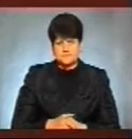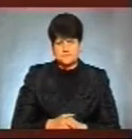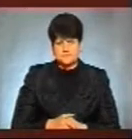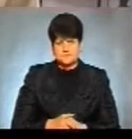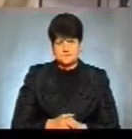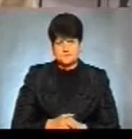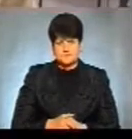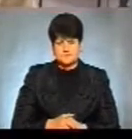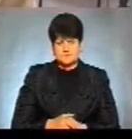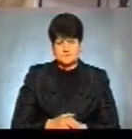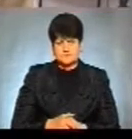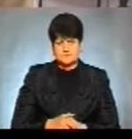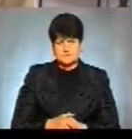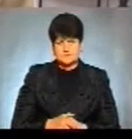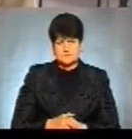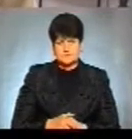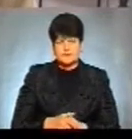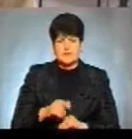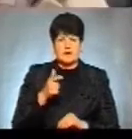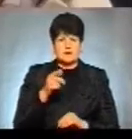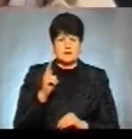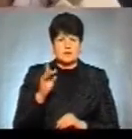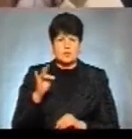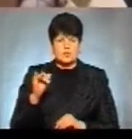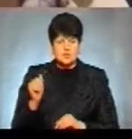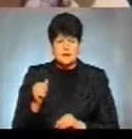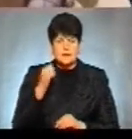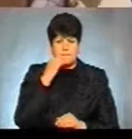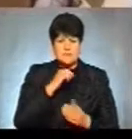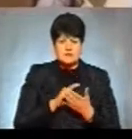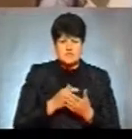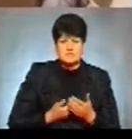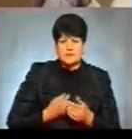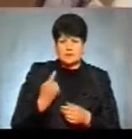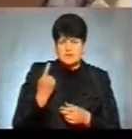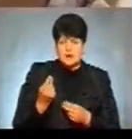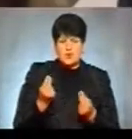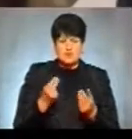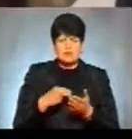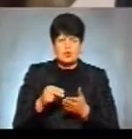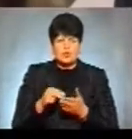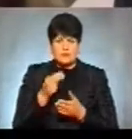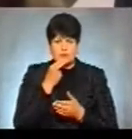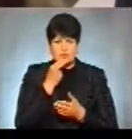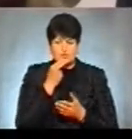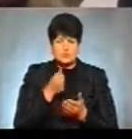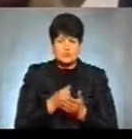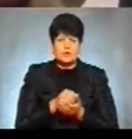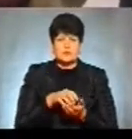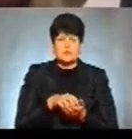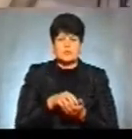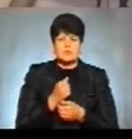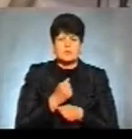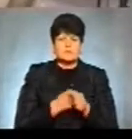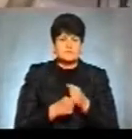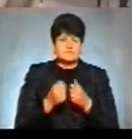Шове. Ганна Курочка з Тернополя, пенсіонерка, проживає одна. Грошей, щоб купити продукти до великоднього столу, не